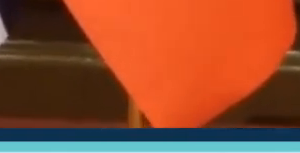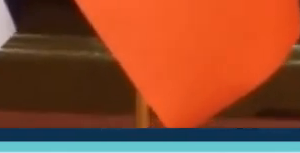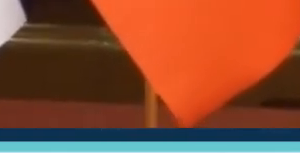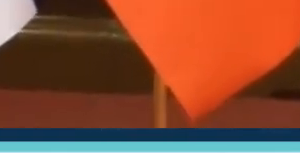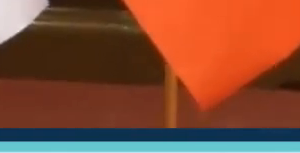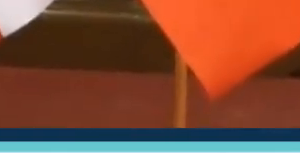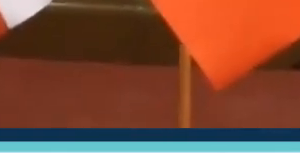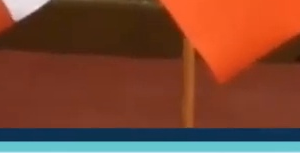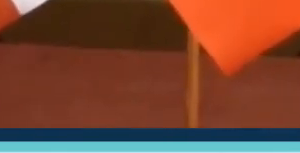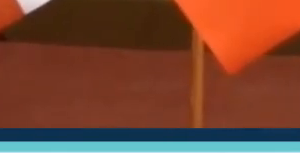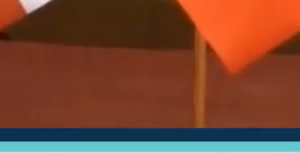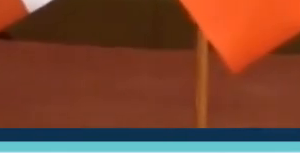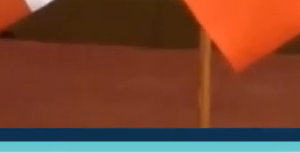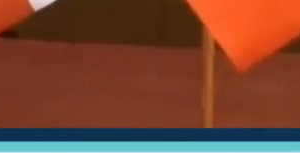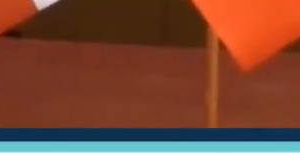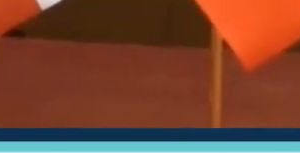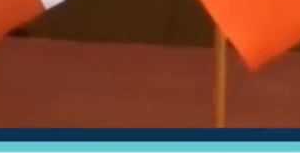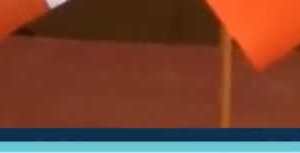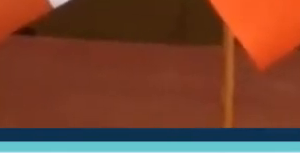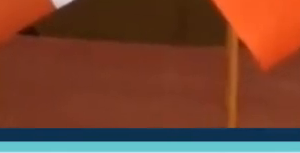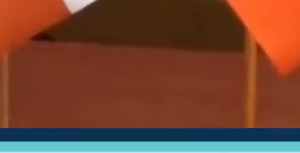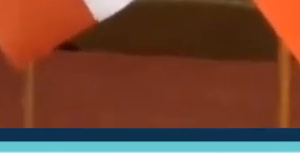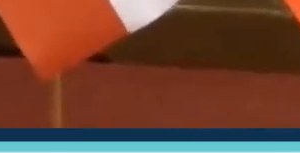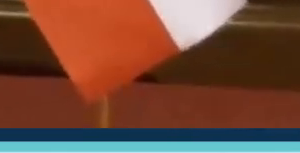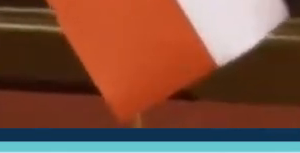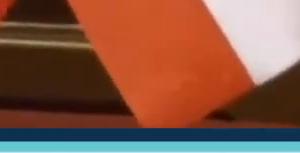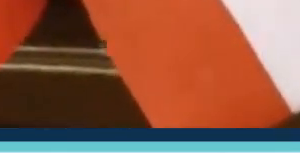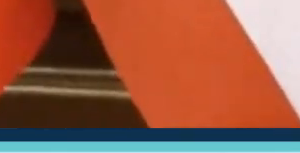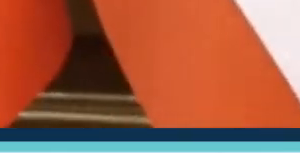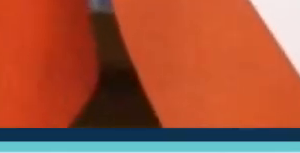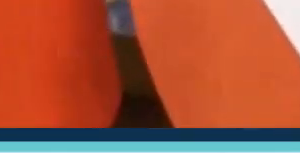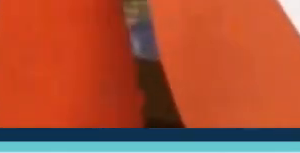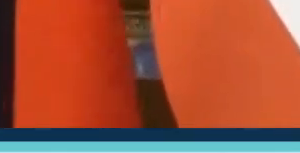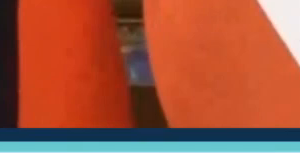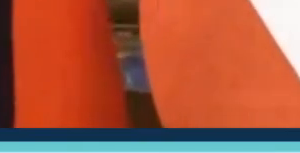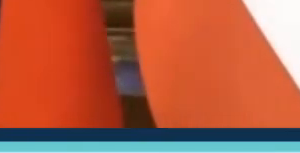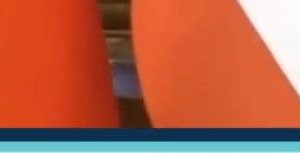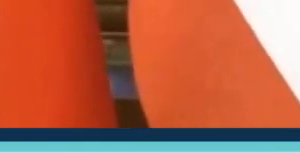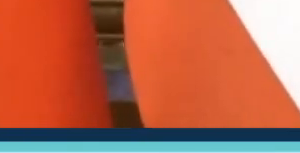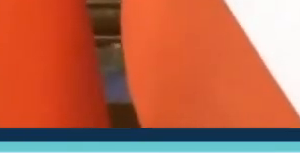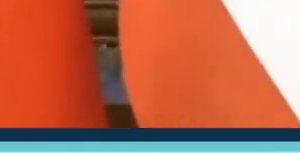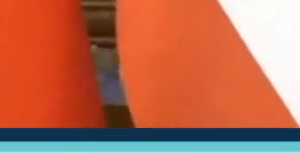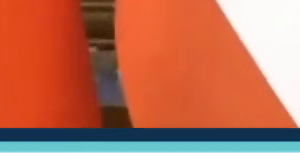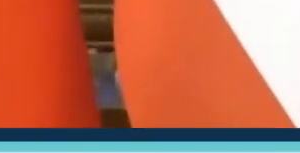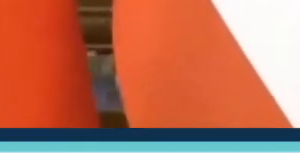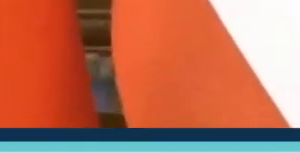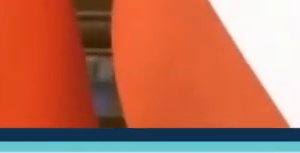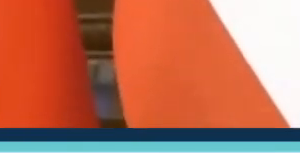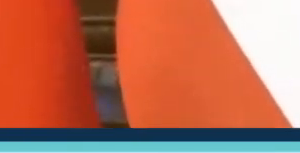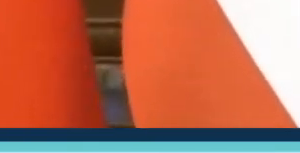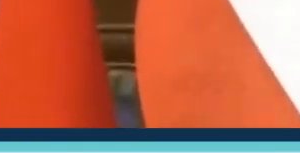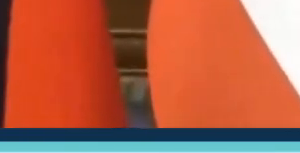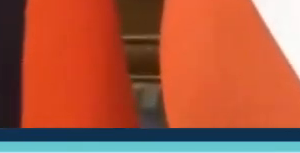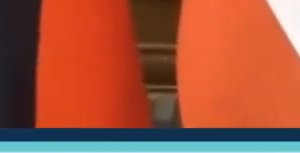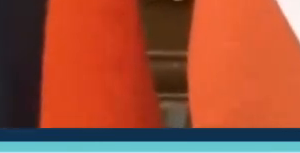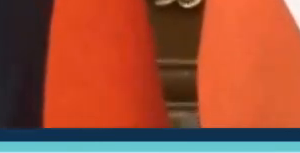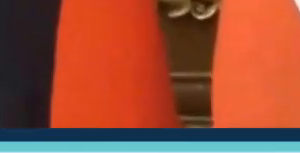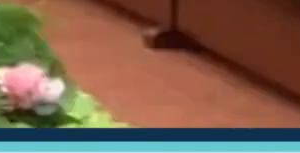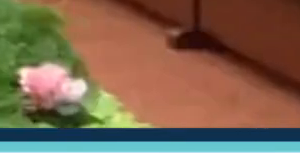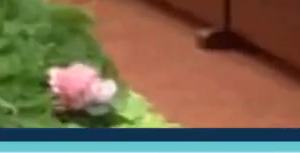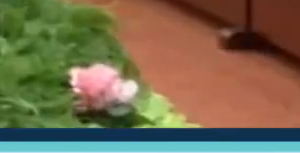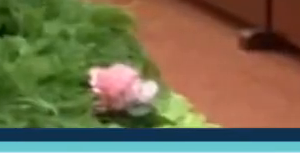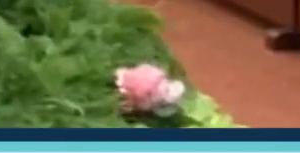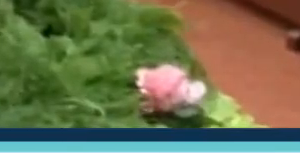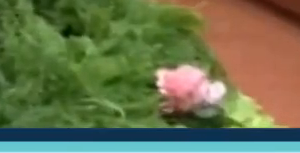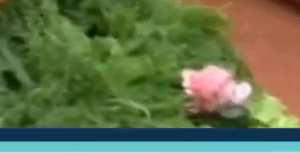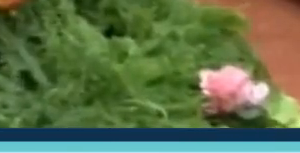รัฐบาลไทยและรัฐบาลสาธารณรัฐประชาชนจีนได้พิจารณาการจัดทำความตกลงระหว่างรัฐบาลไทยและรัฐบาลสาธารณรั